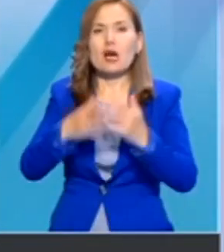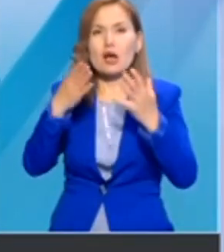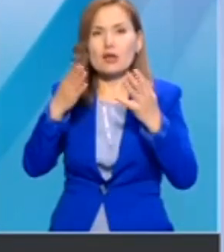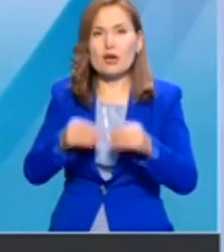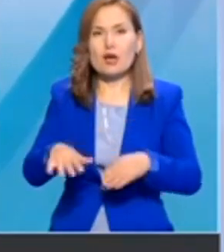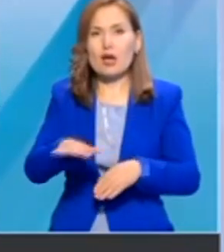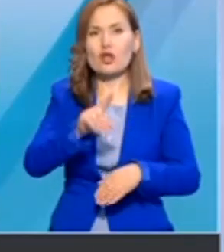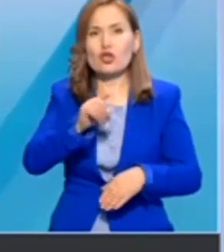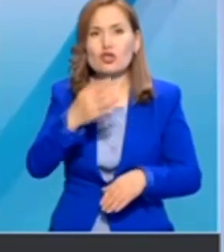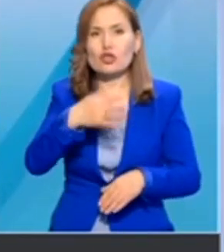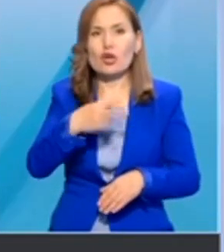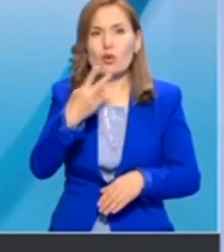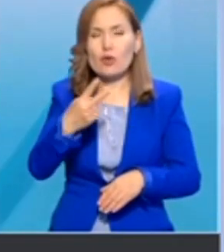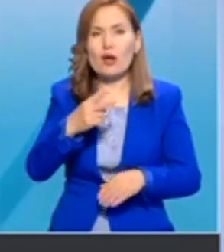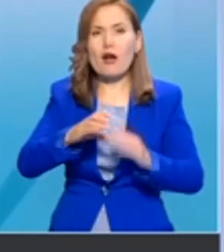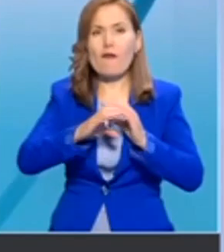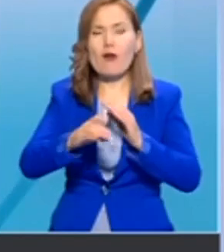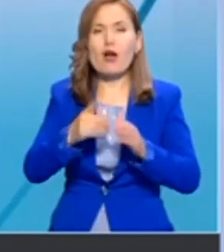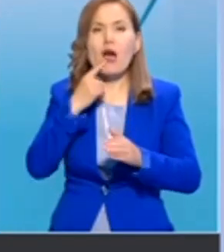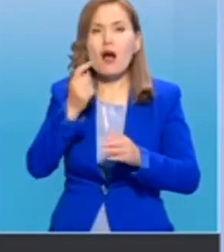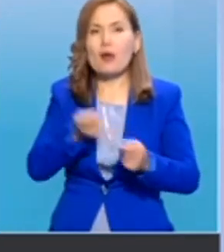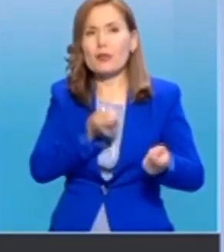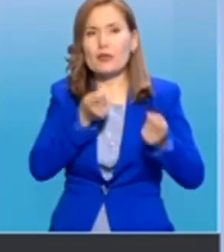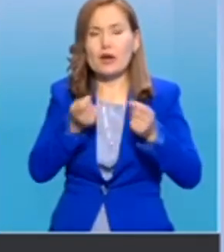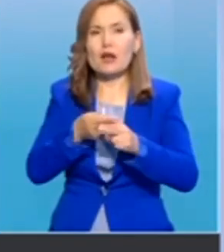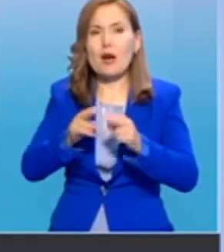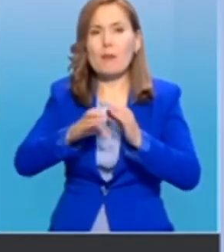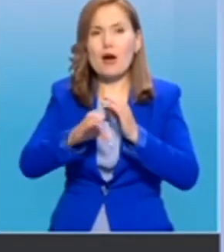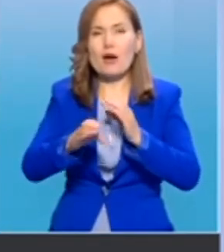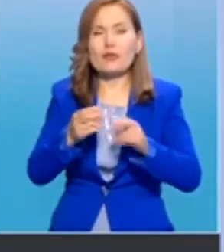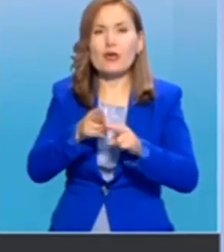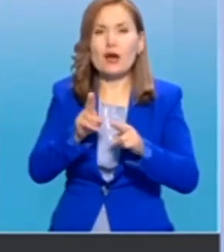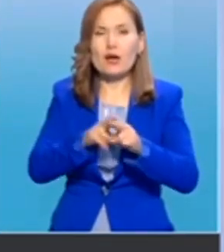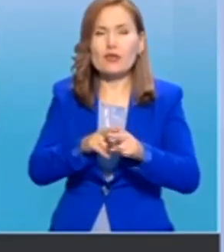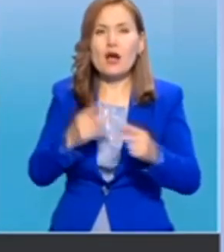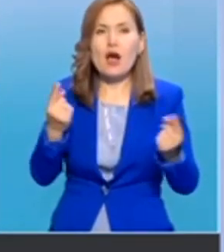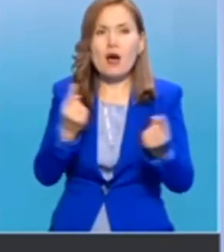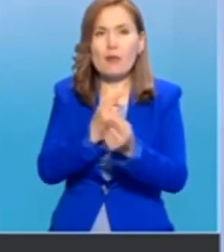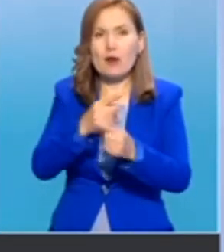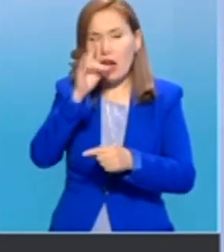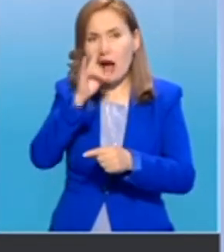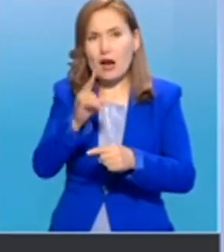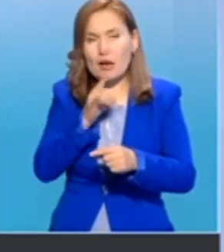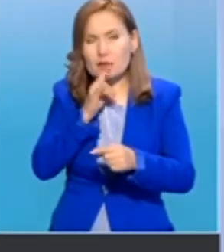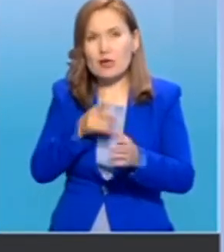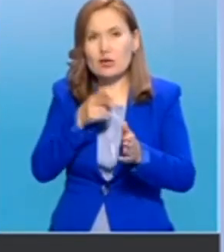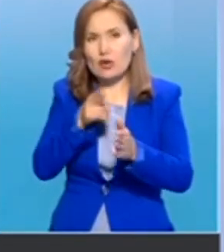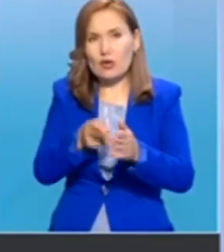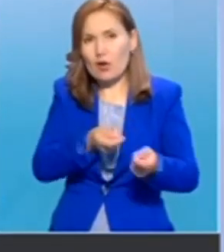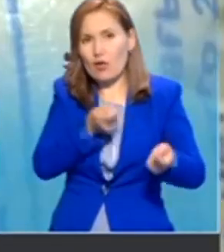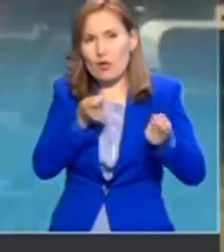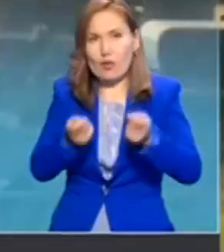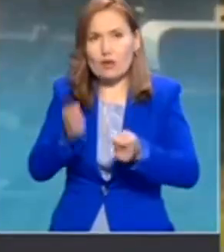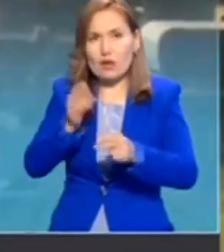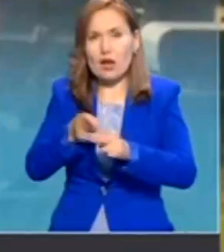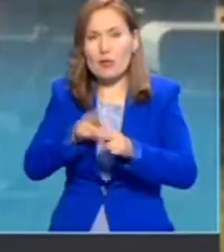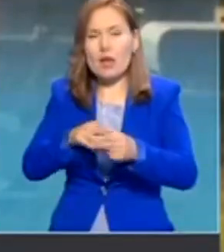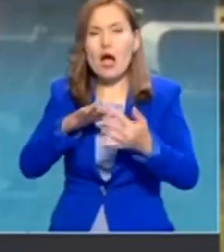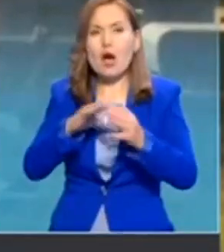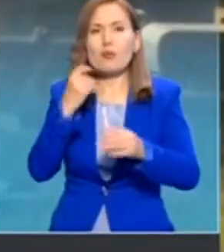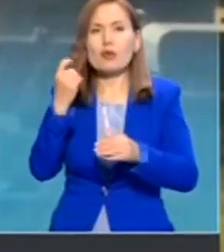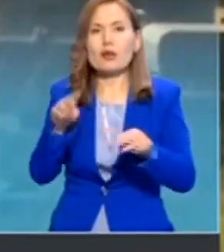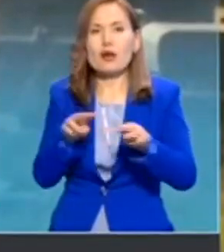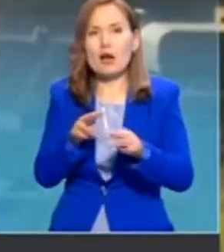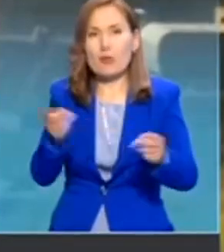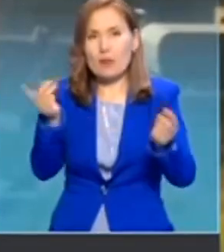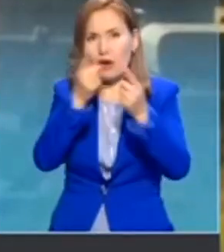өңірлерге 152 вагон қант жеткізіледі. Тауар тиелген вагондардың жылдам өтуін Қазақстан темір жол компаниясы ерекше бақылауға алды. Бұл туралы Ауыл